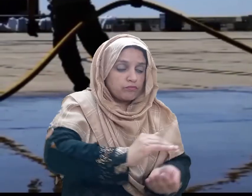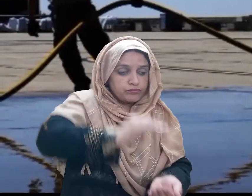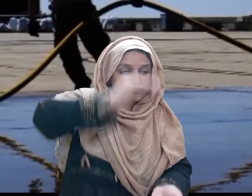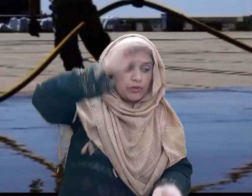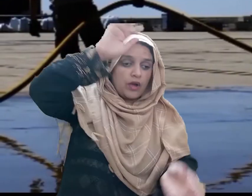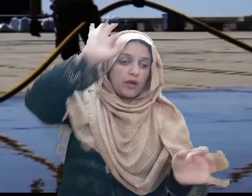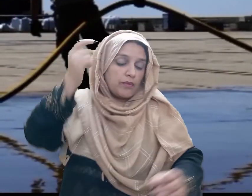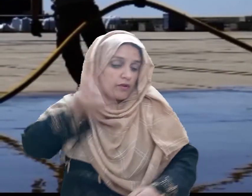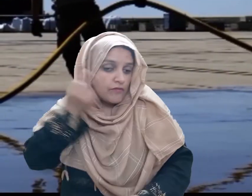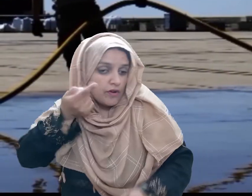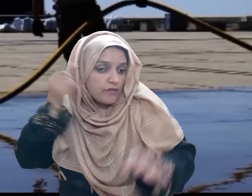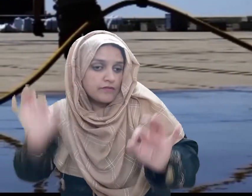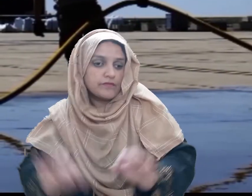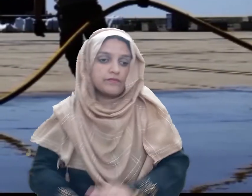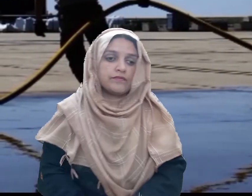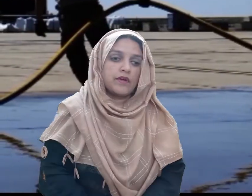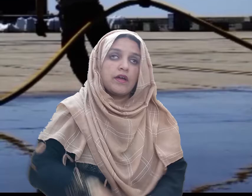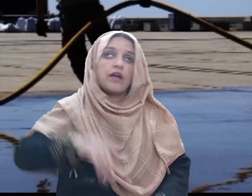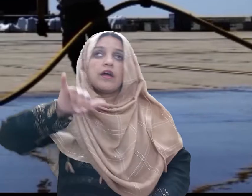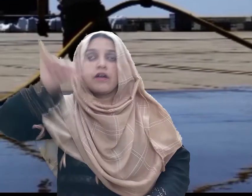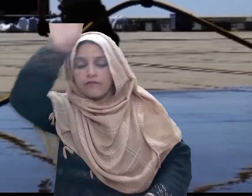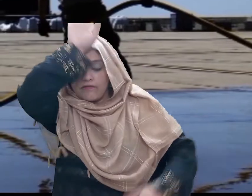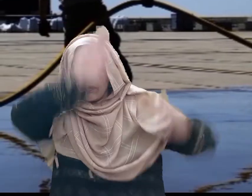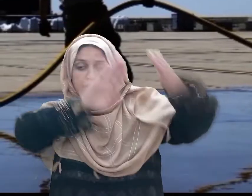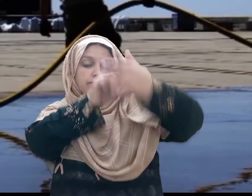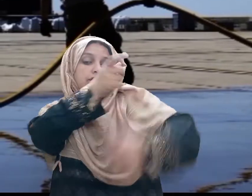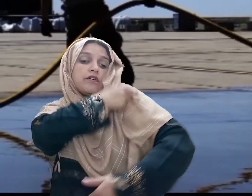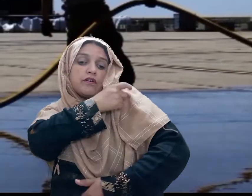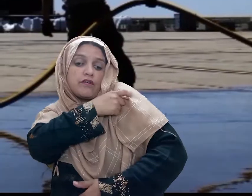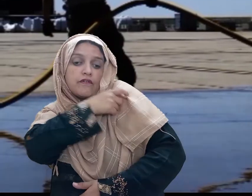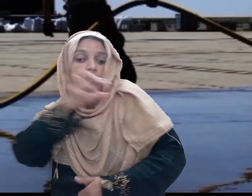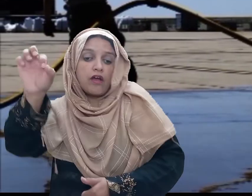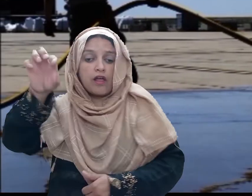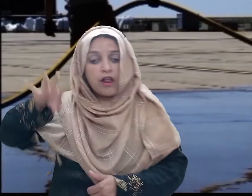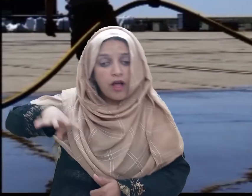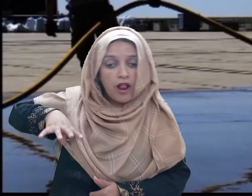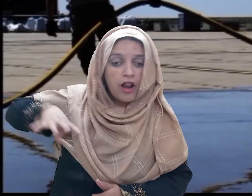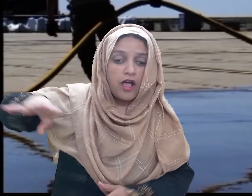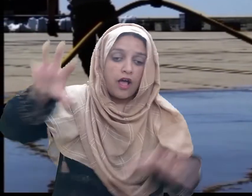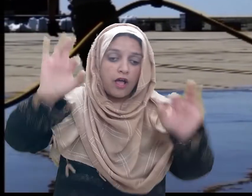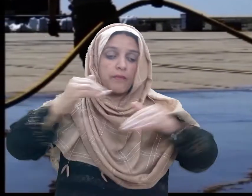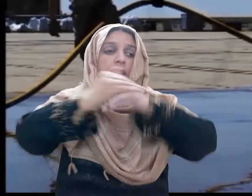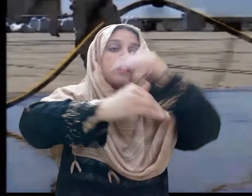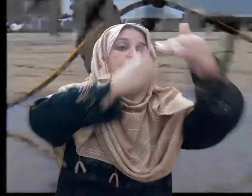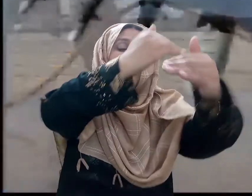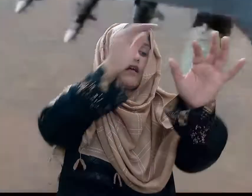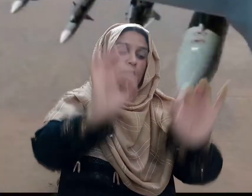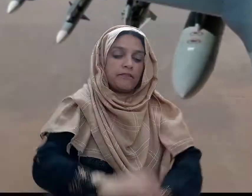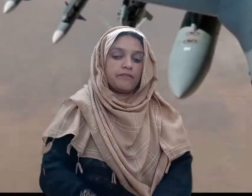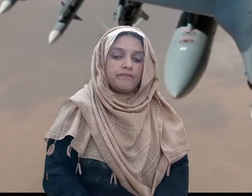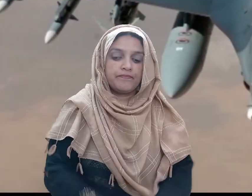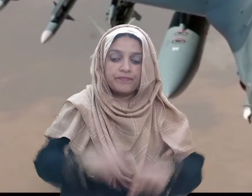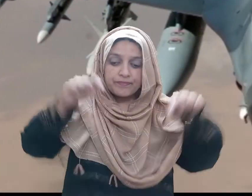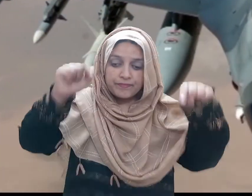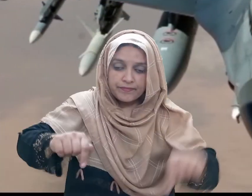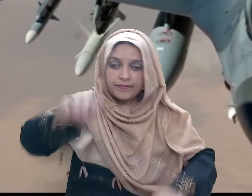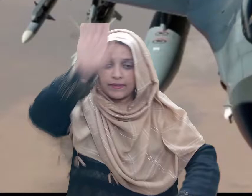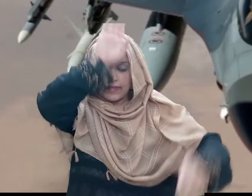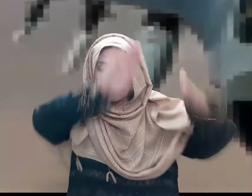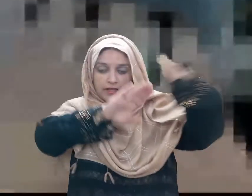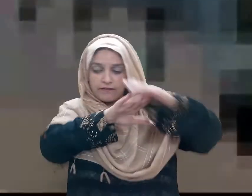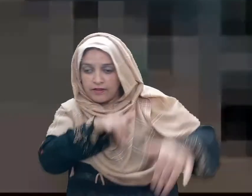ہے۔ ایران کے فوجیوں کی کل تعداد 8,75,000 کے قریب ہے، جبکہ ایرانی فضائیہ کے